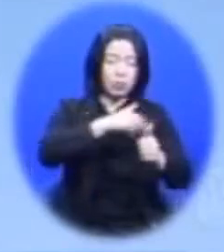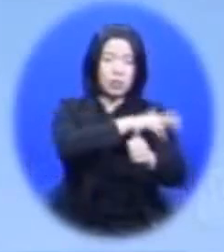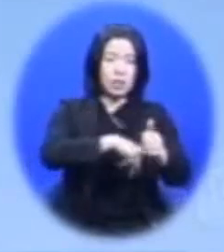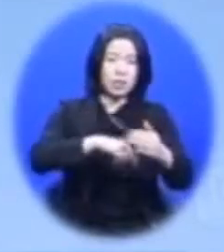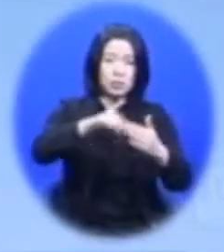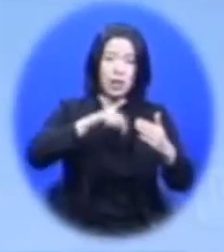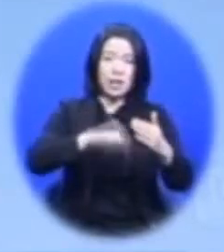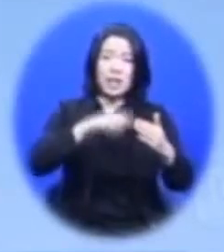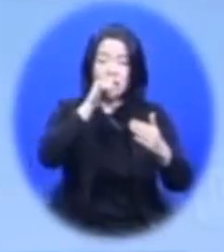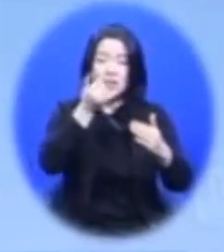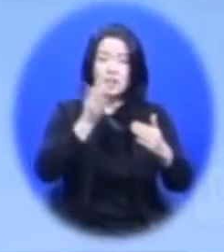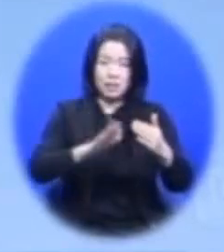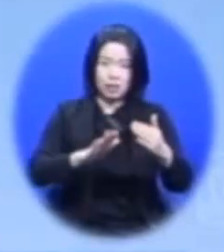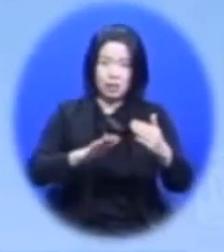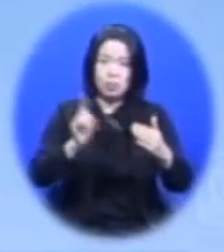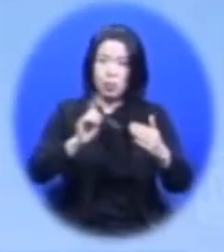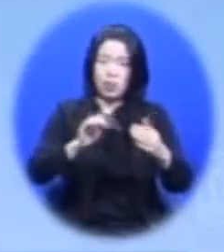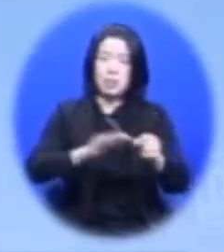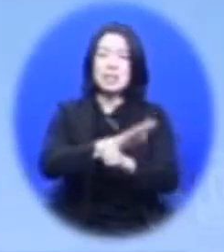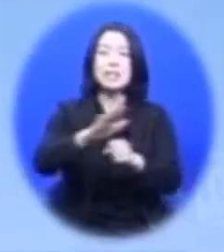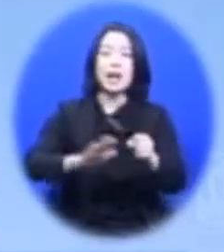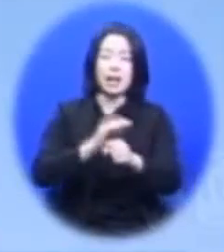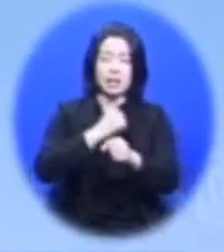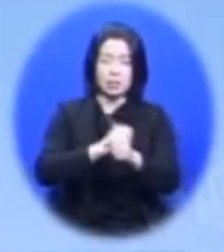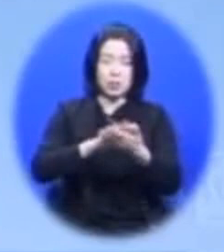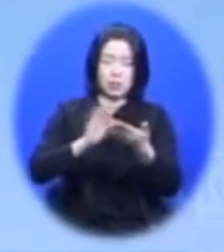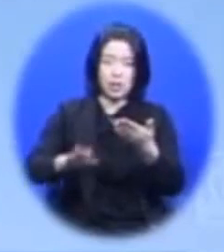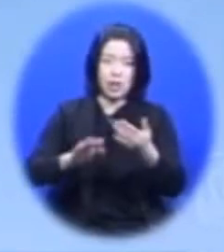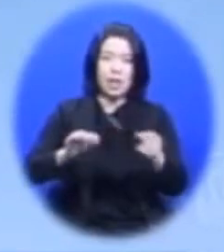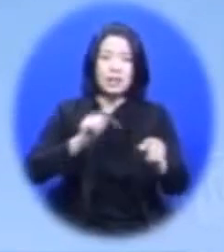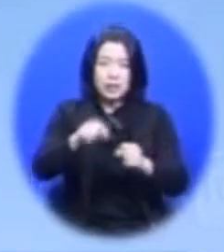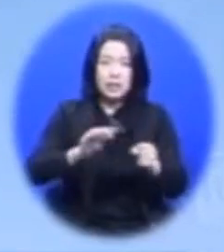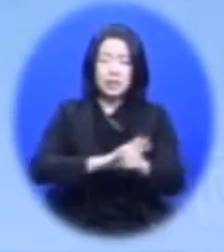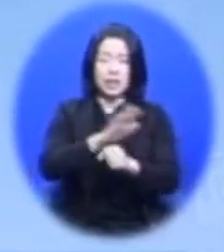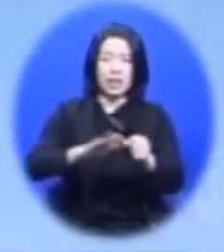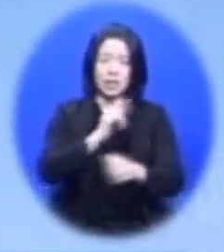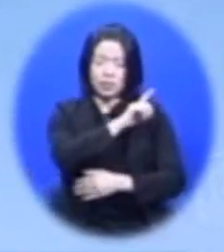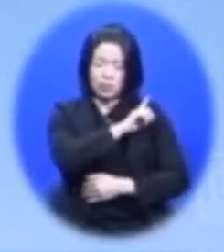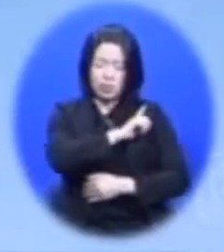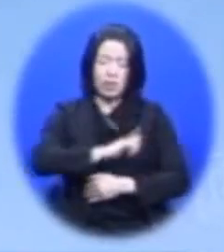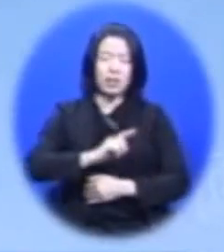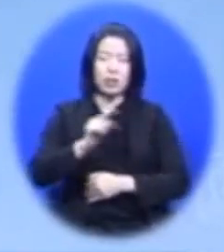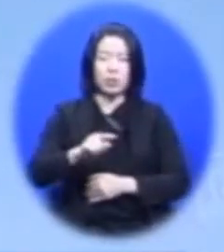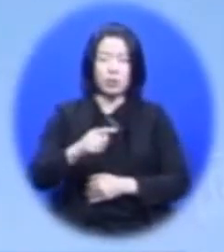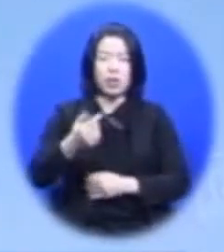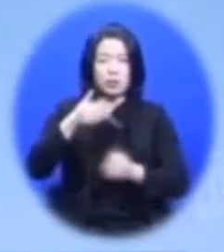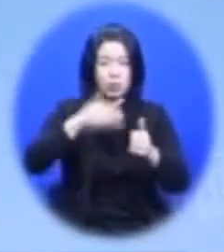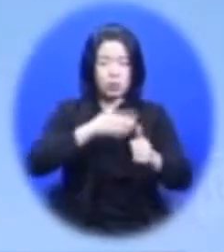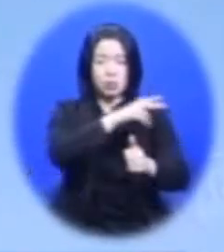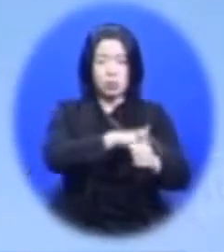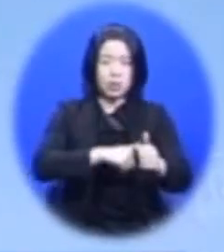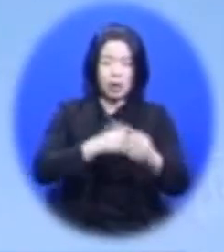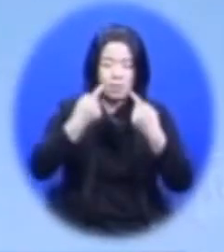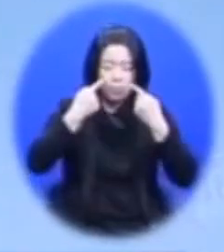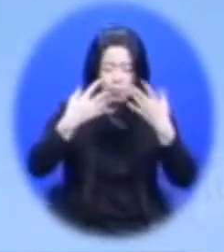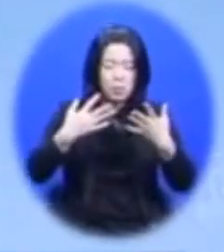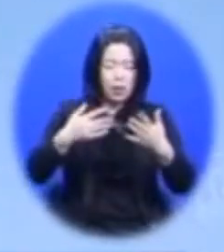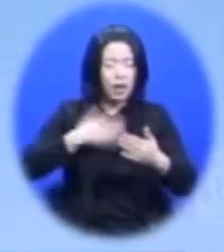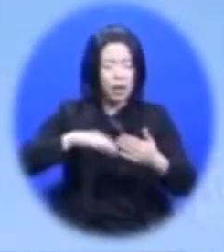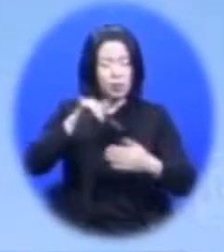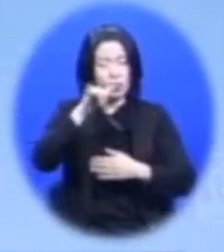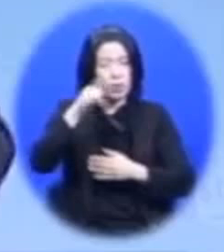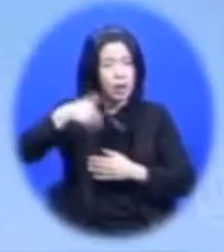그것은 사랑입니다. 그 사랑이 제일이라고 그 권사님이 분명하게 하고 나가셨다면 아마